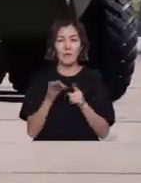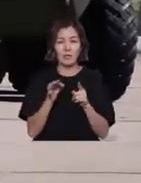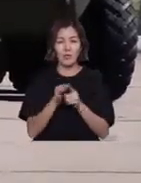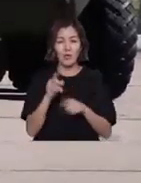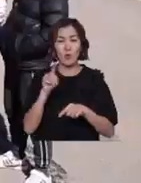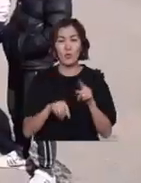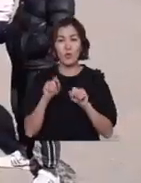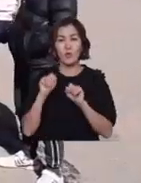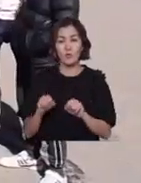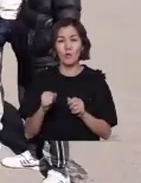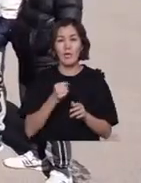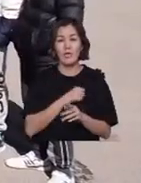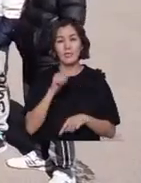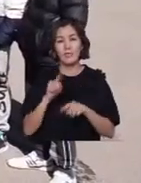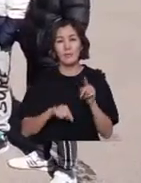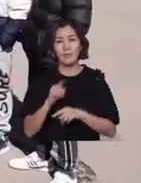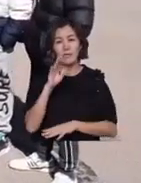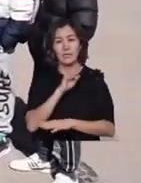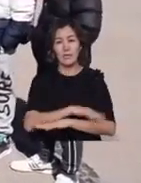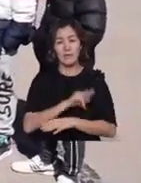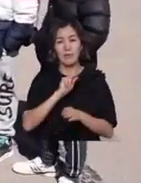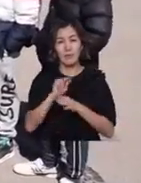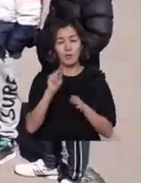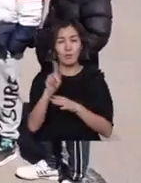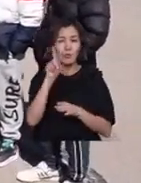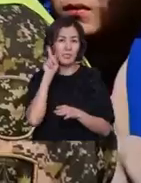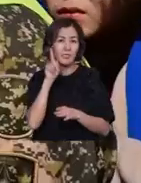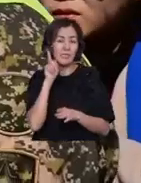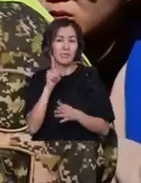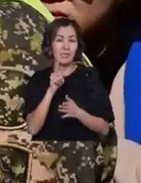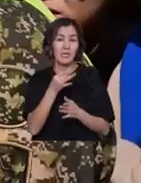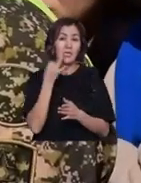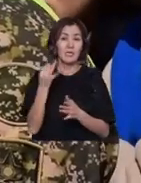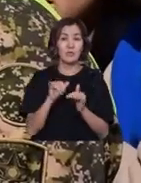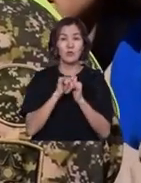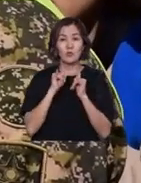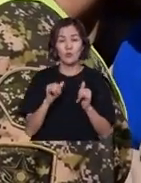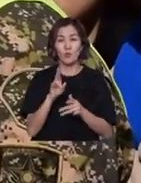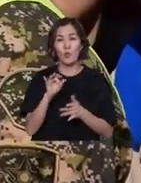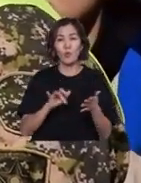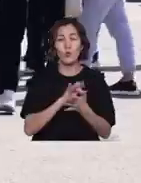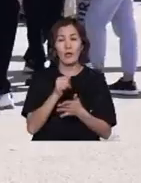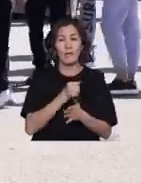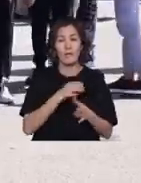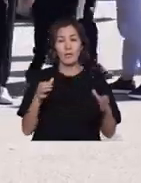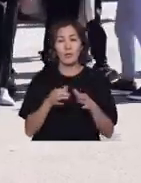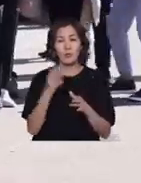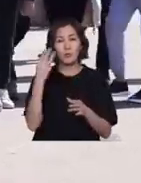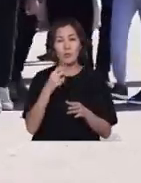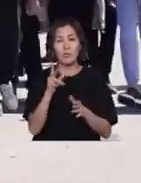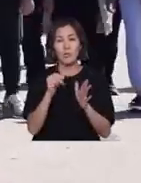отан қорғаушыларға әскери патриоттық тәрбие беру, жастардың әскерге деген қызығушылығын ояту. Қонаев